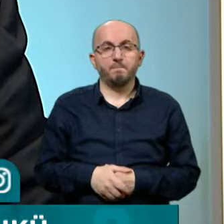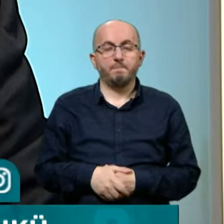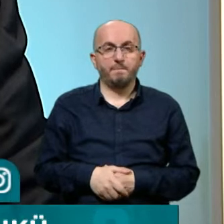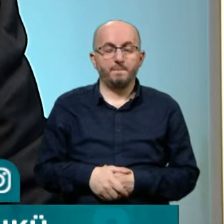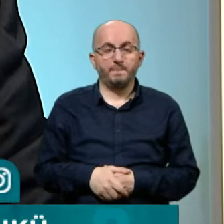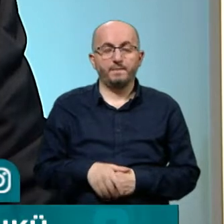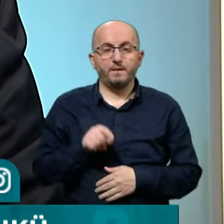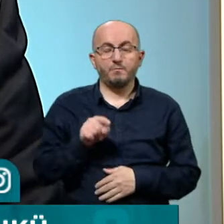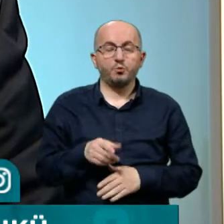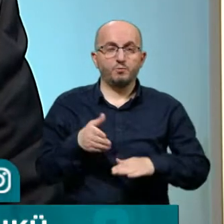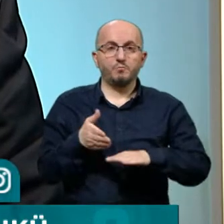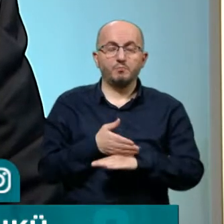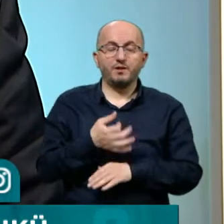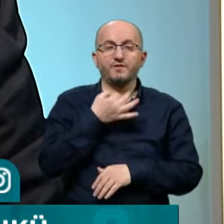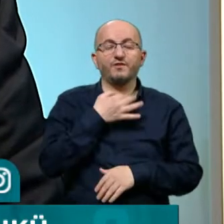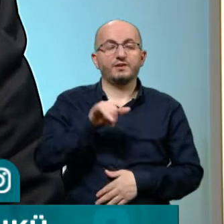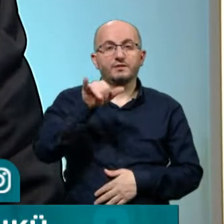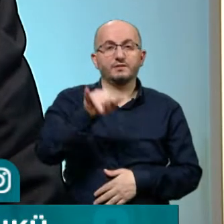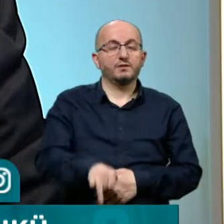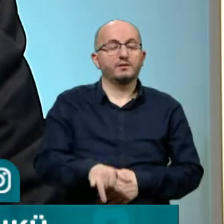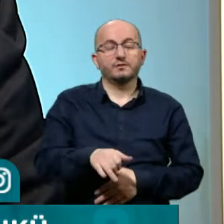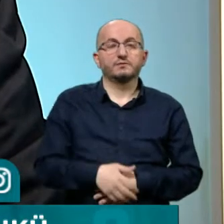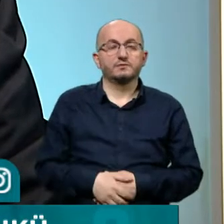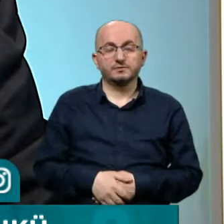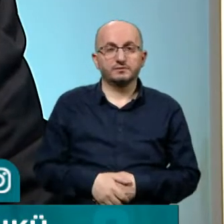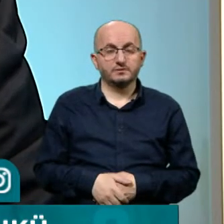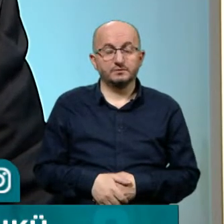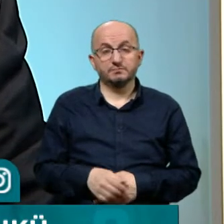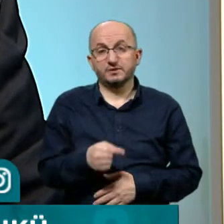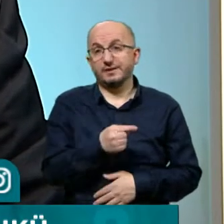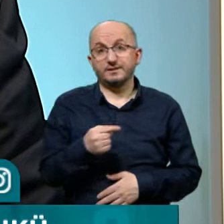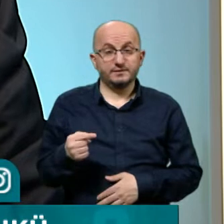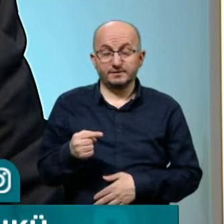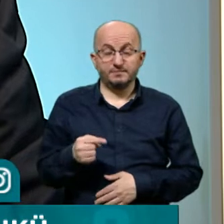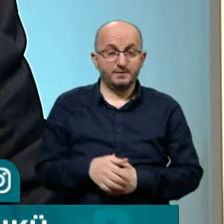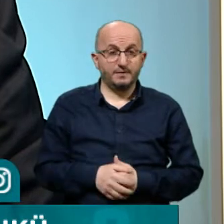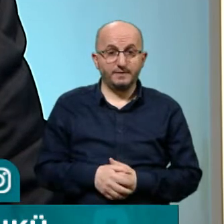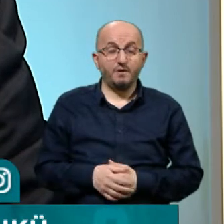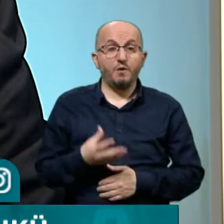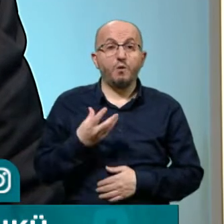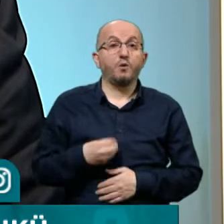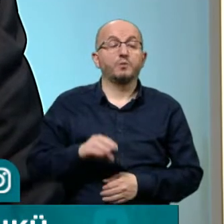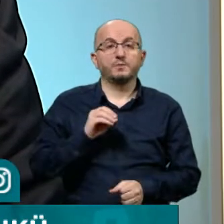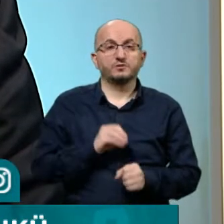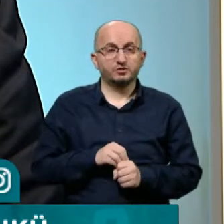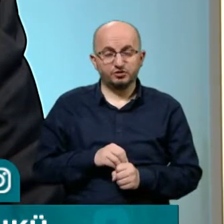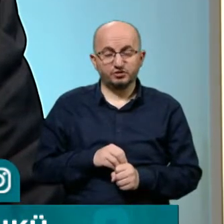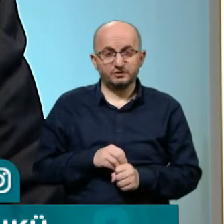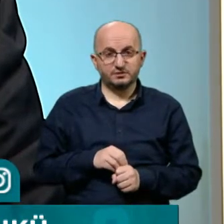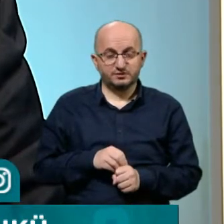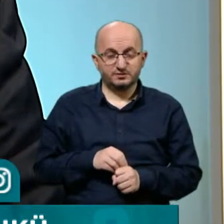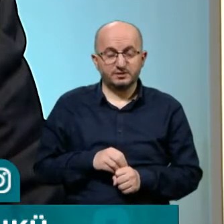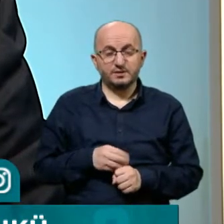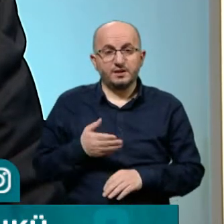bu mal fakirin Hakkı fakirin hakkında bi son değil mi olmaması için o